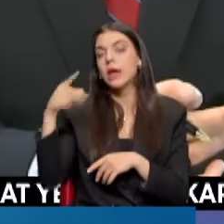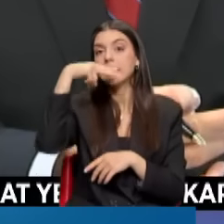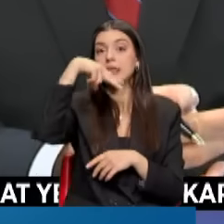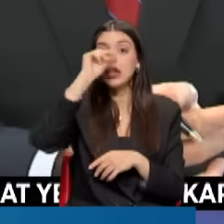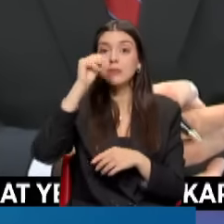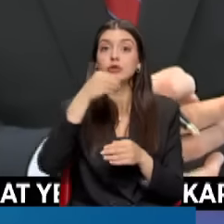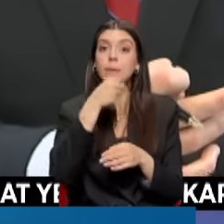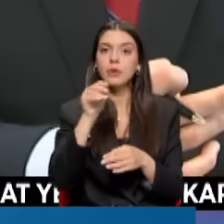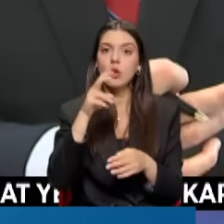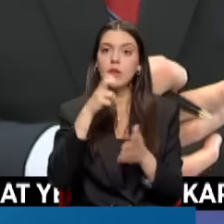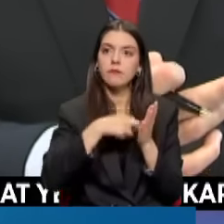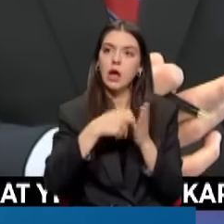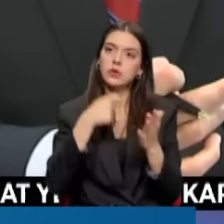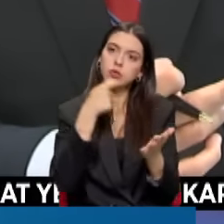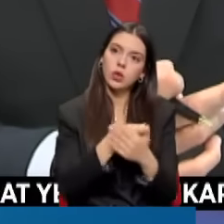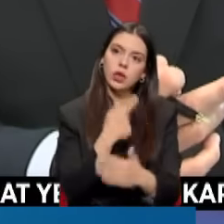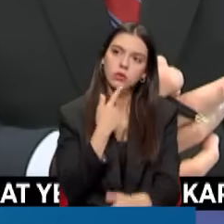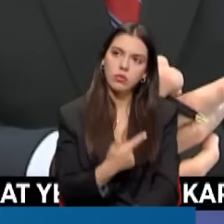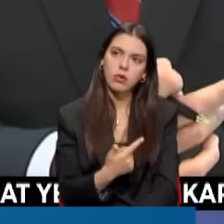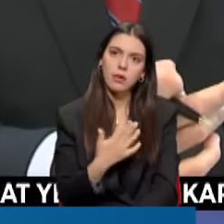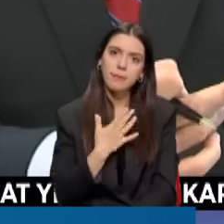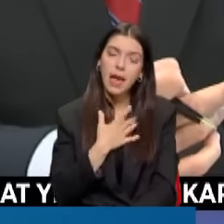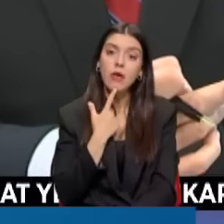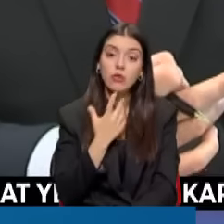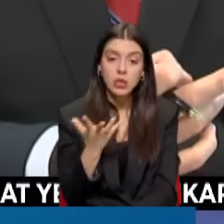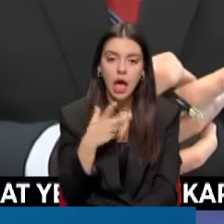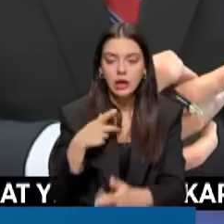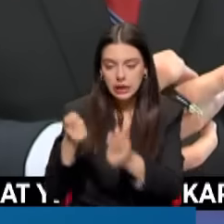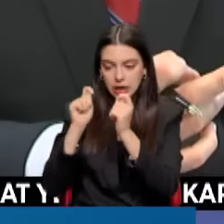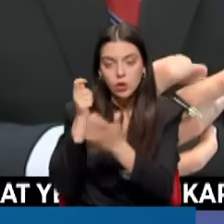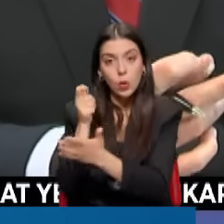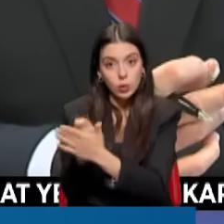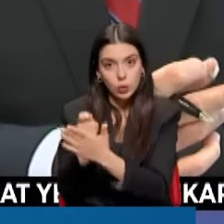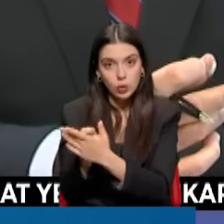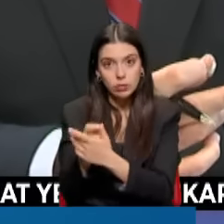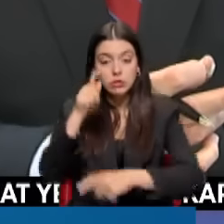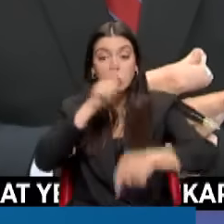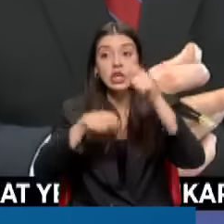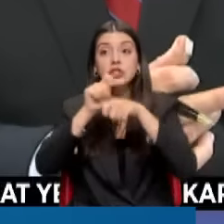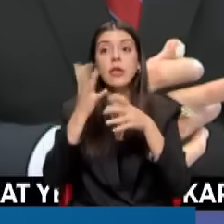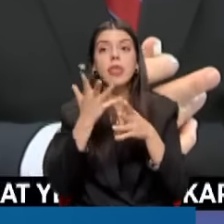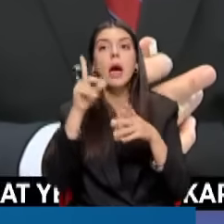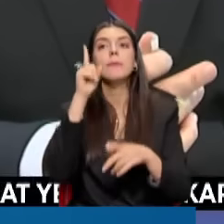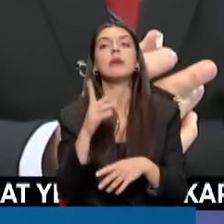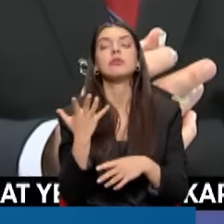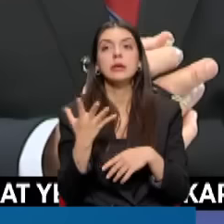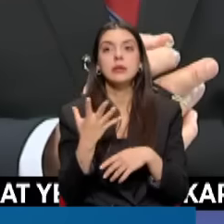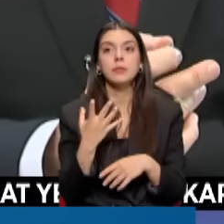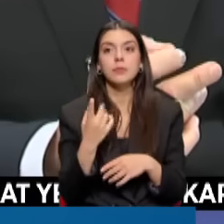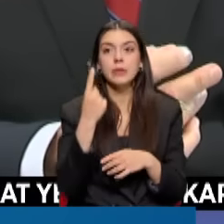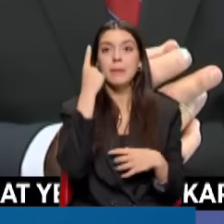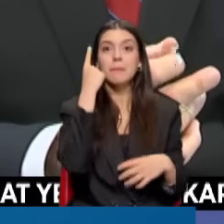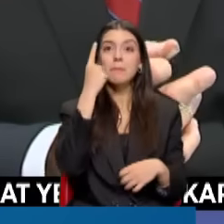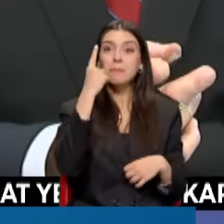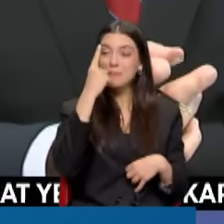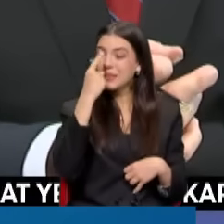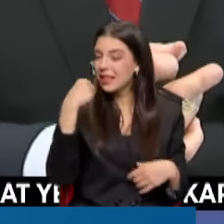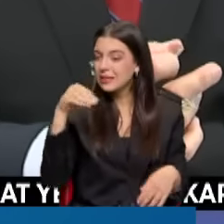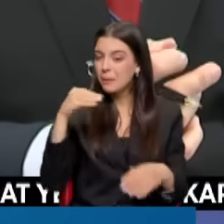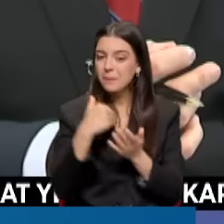liranın vergisini ver ben diyor daha kredi ödüyorum geri inşaata dahi başlamamış bir tek şey bile